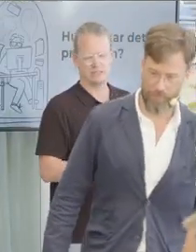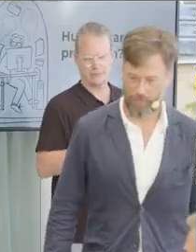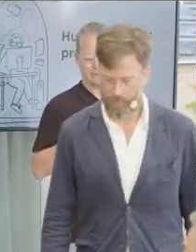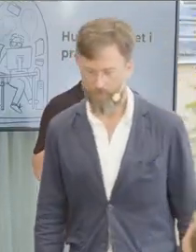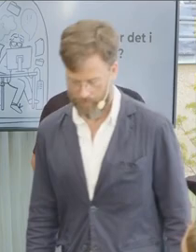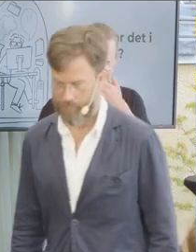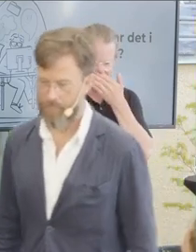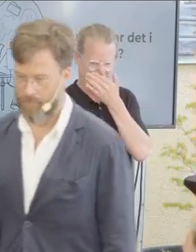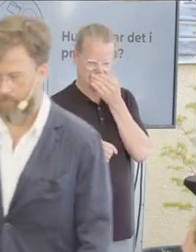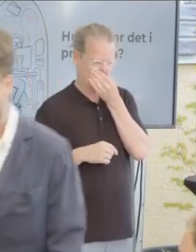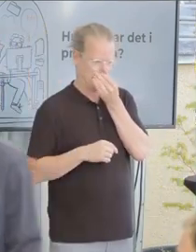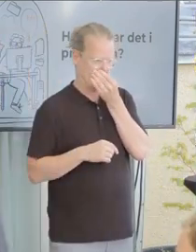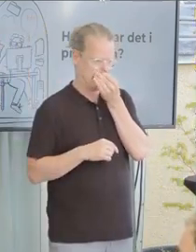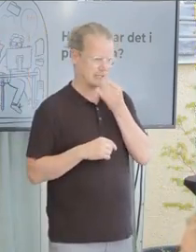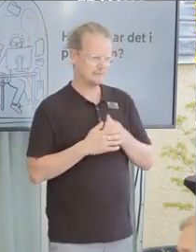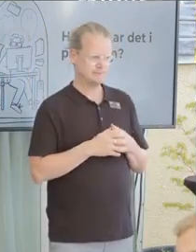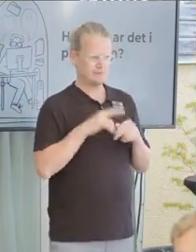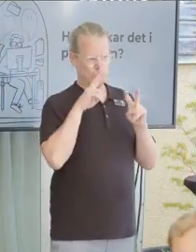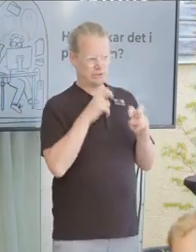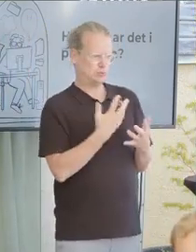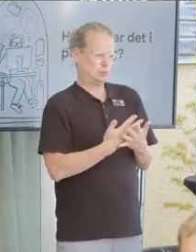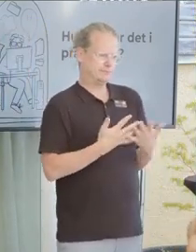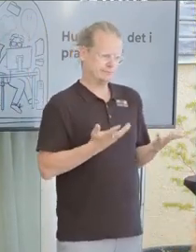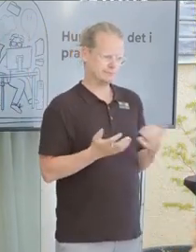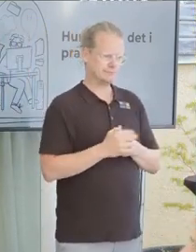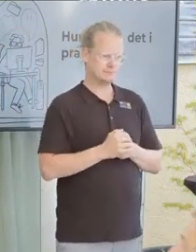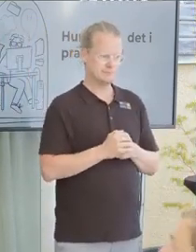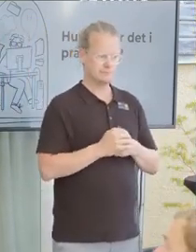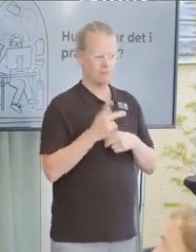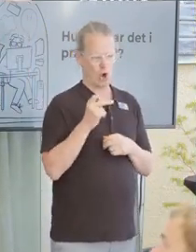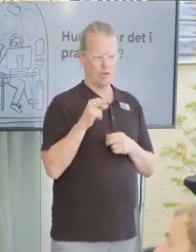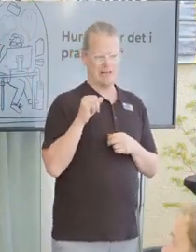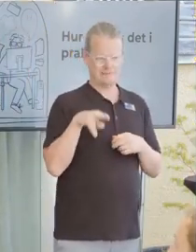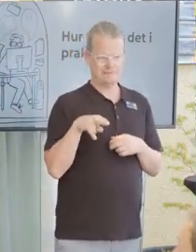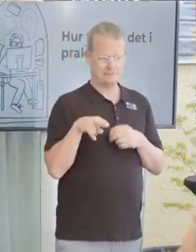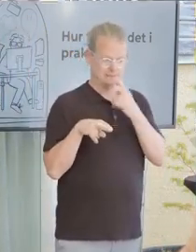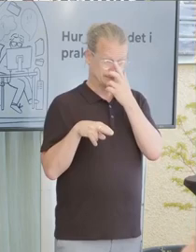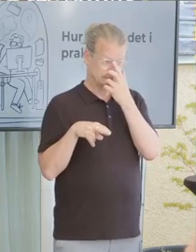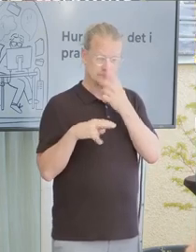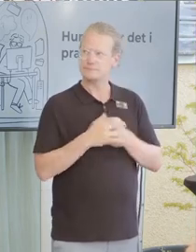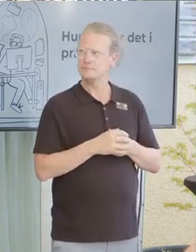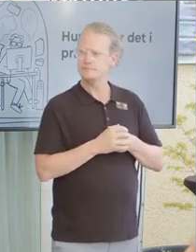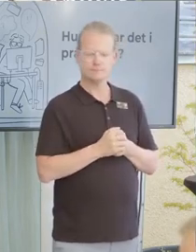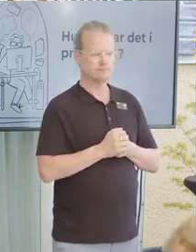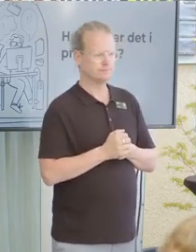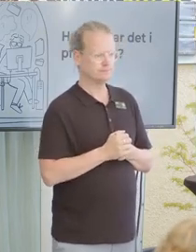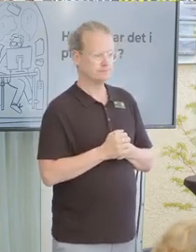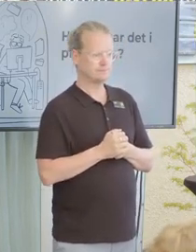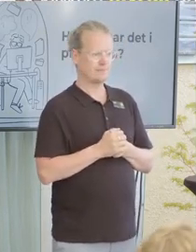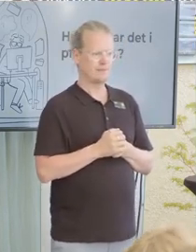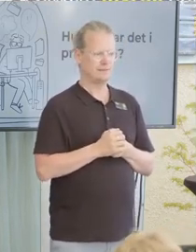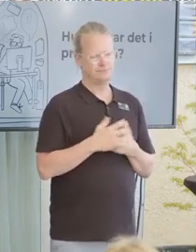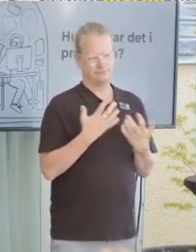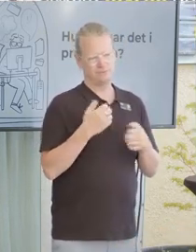finns. Och då hälsar jag Karin Grönvall välkommen fram här. Du är riksbibliotekarie och myndighetschef för